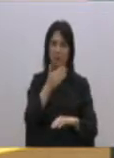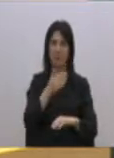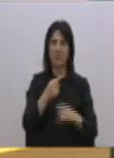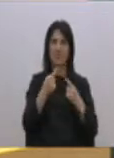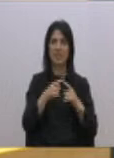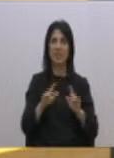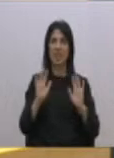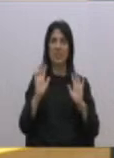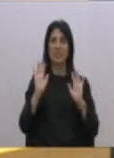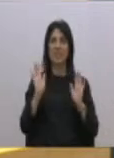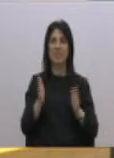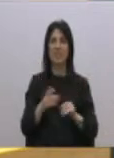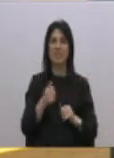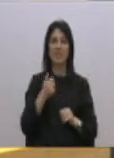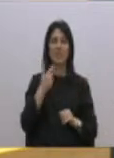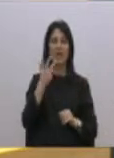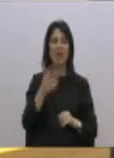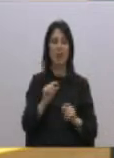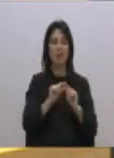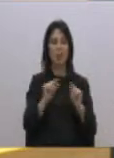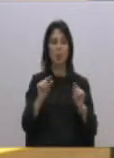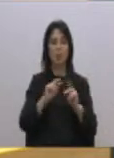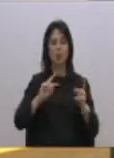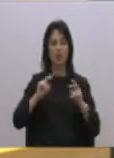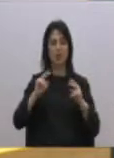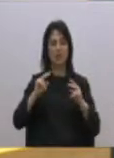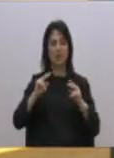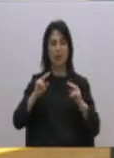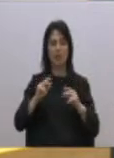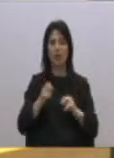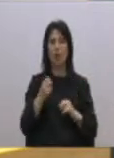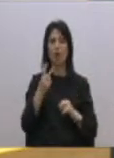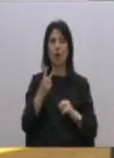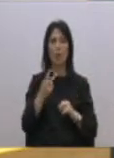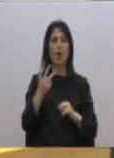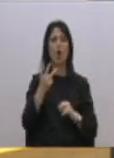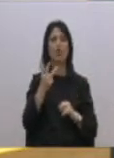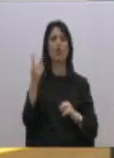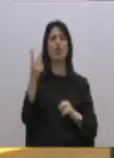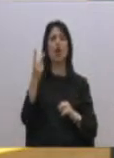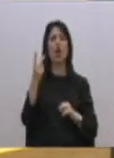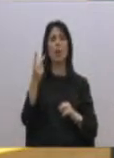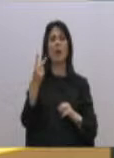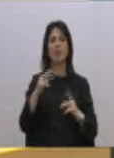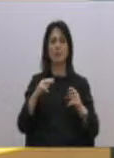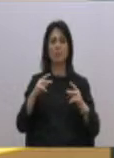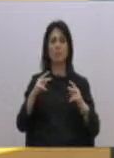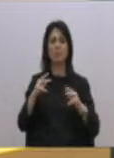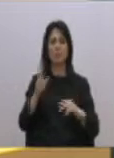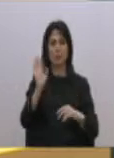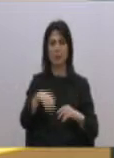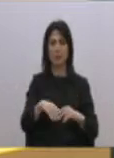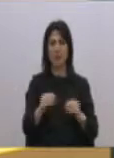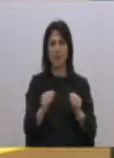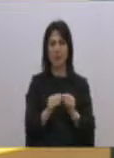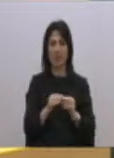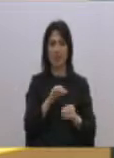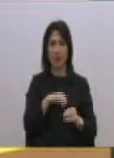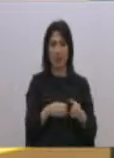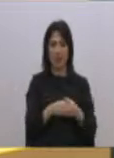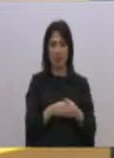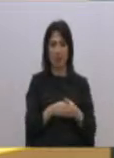სხვა შემთხვევაში, რამდენი მუხლიც არ უნდა შეცვალოთ, 12 კერა 32 პოსტულატი რო ჩაამატოთ, იგივე კლანი